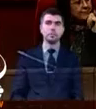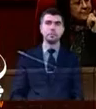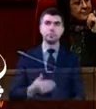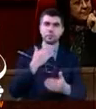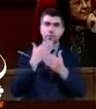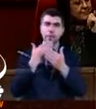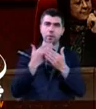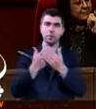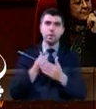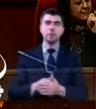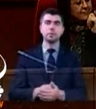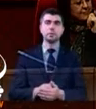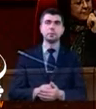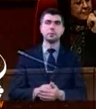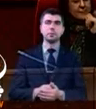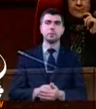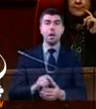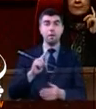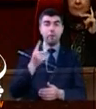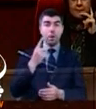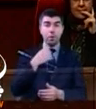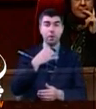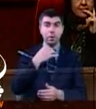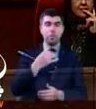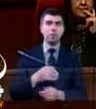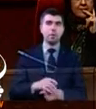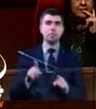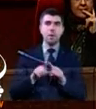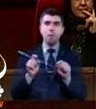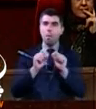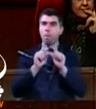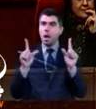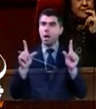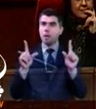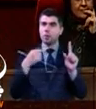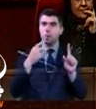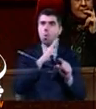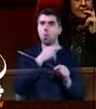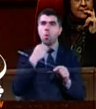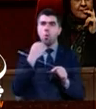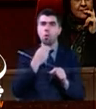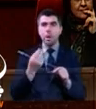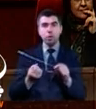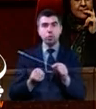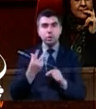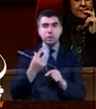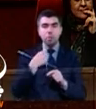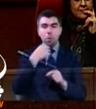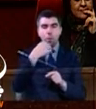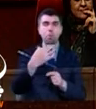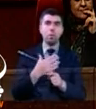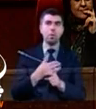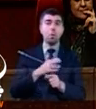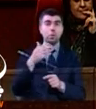شكرا السيد نائب المحترم. اولا خصنا غير نوضحوا بان الحكومه اتخذت قرارات جريئه في هذا المجال،